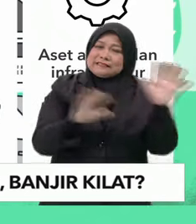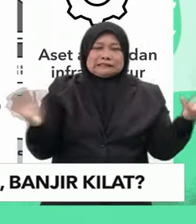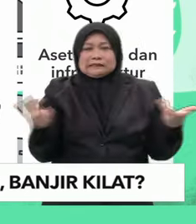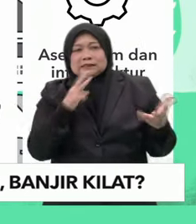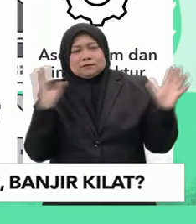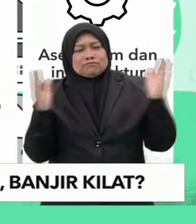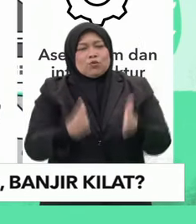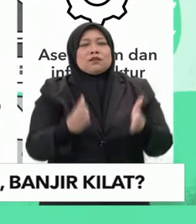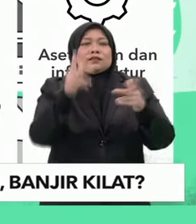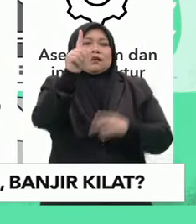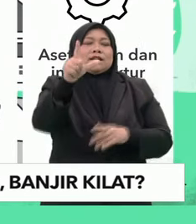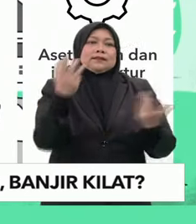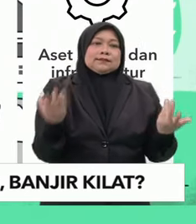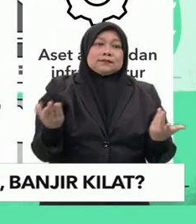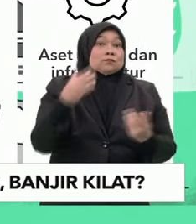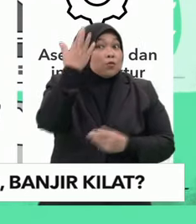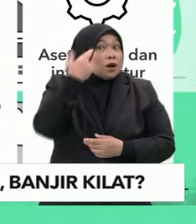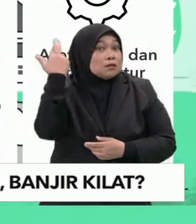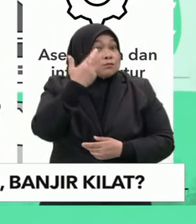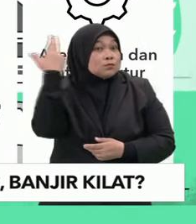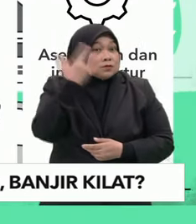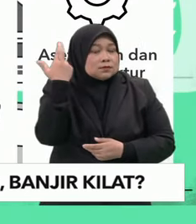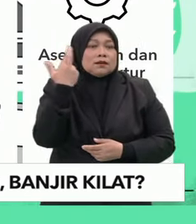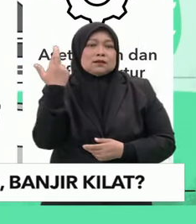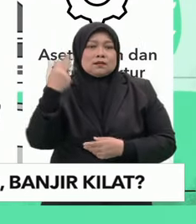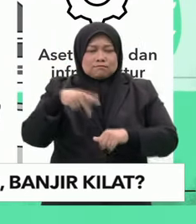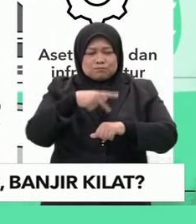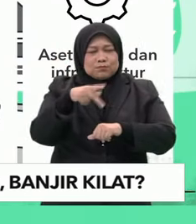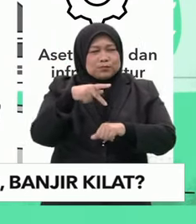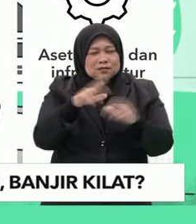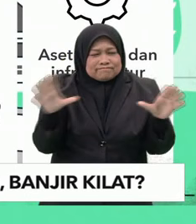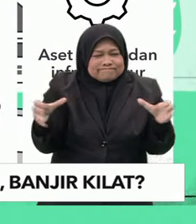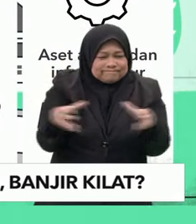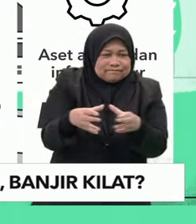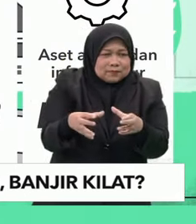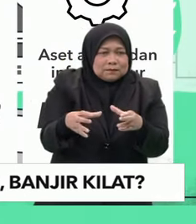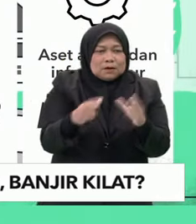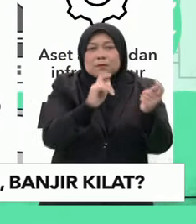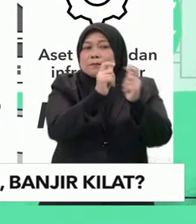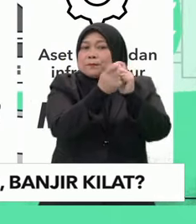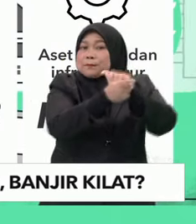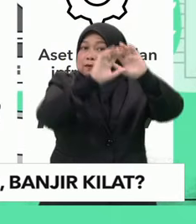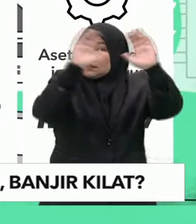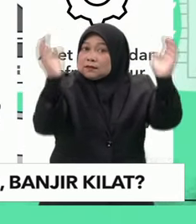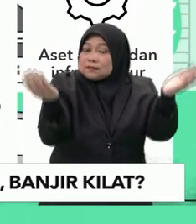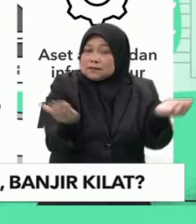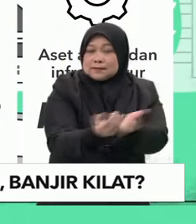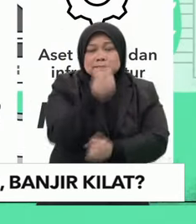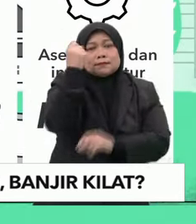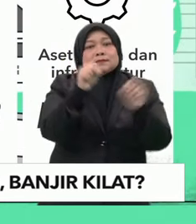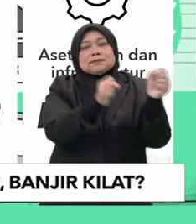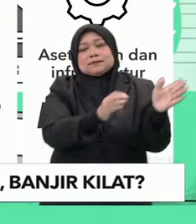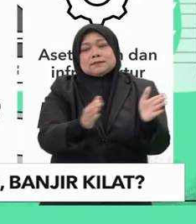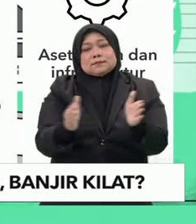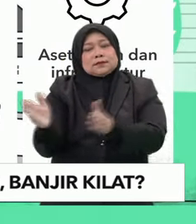warga kota. Puncanya kerana perubahan pola taburan hujan lebat ekstrim akibat perubahan iklim global dan kerana sistem